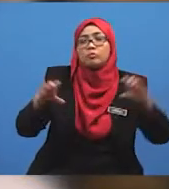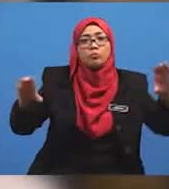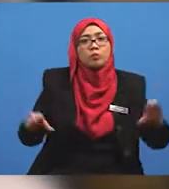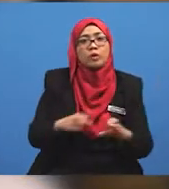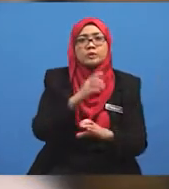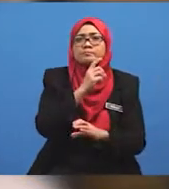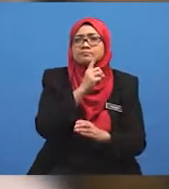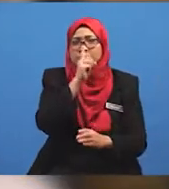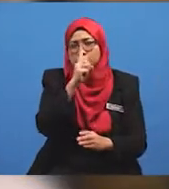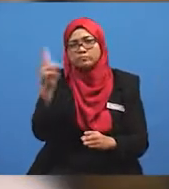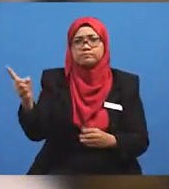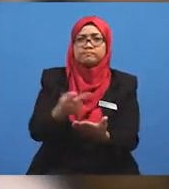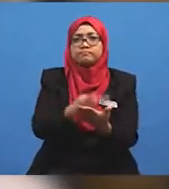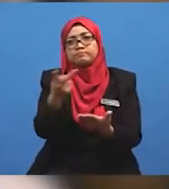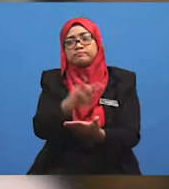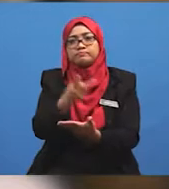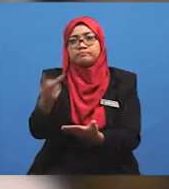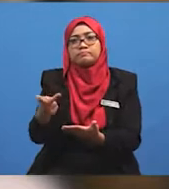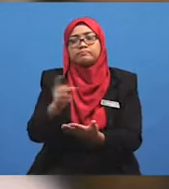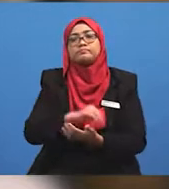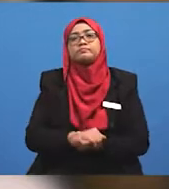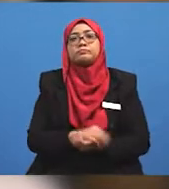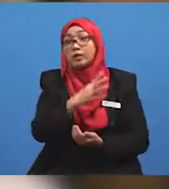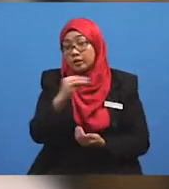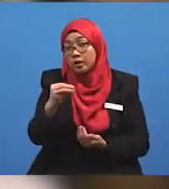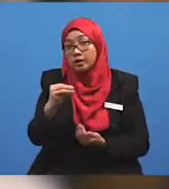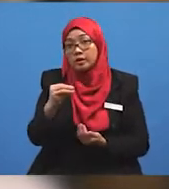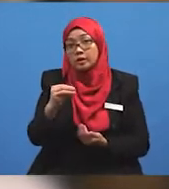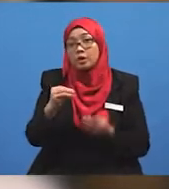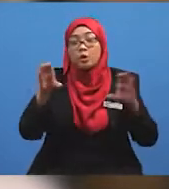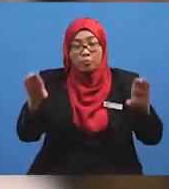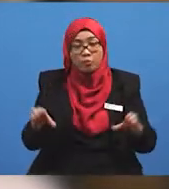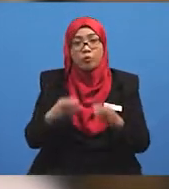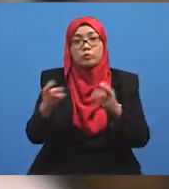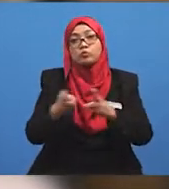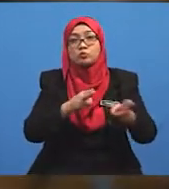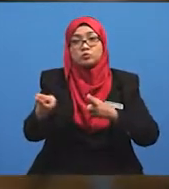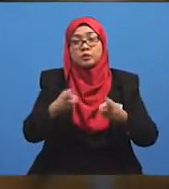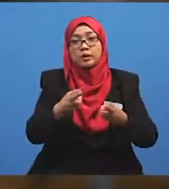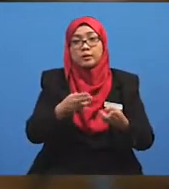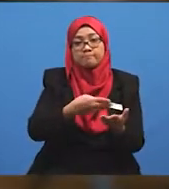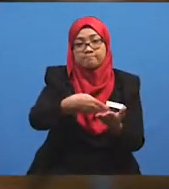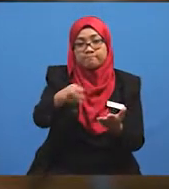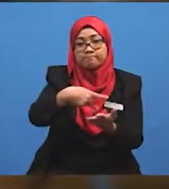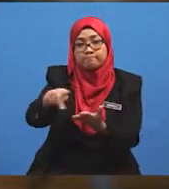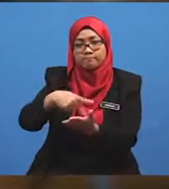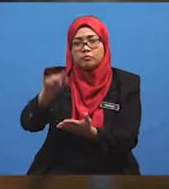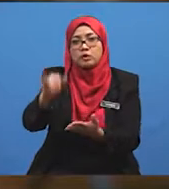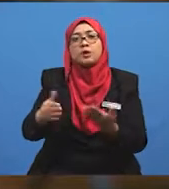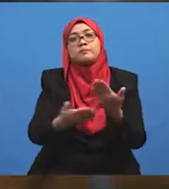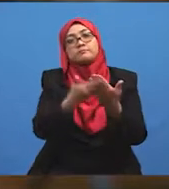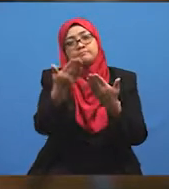memudahkan pengurusan bayarin dan mampu meluaskan pasar Sabtu tapi